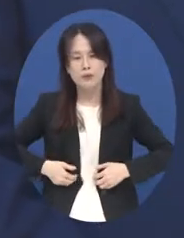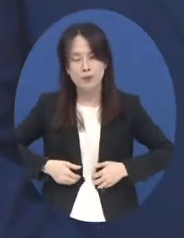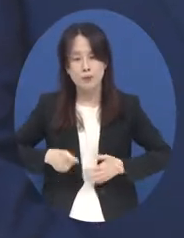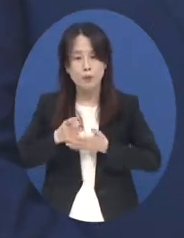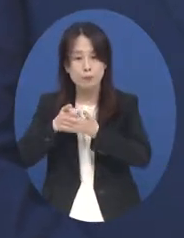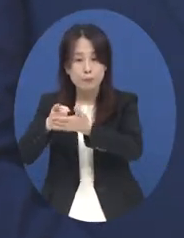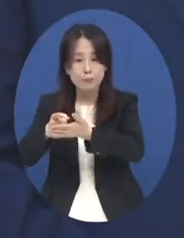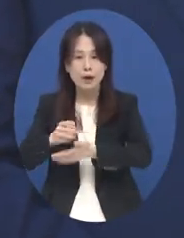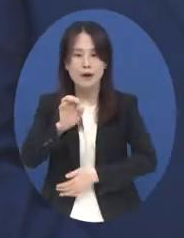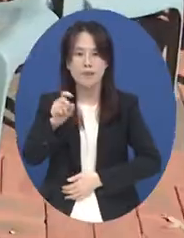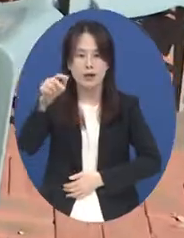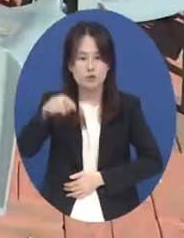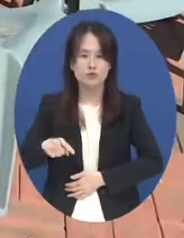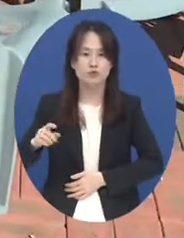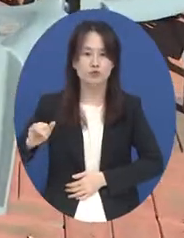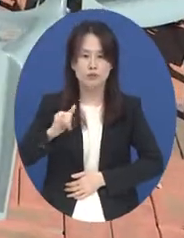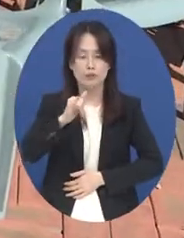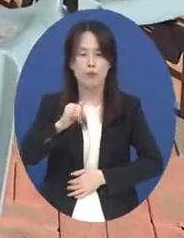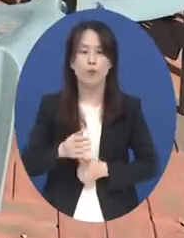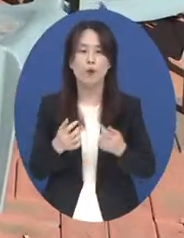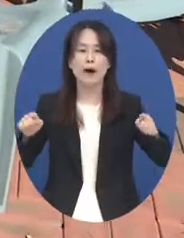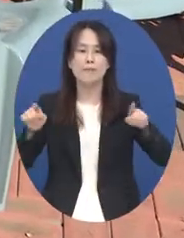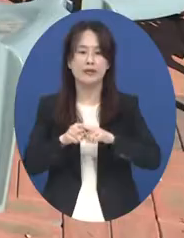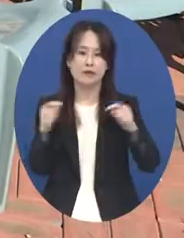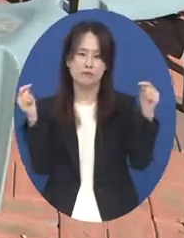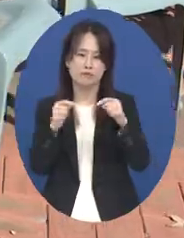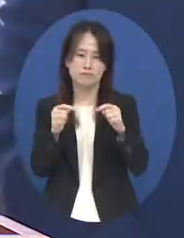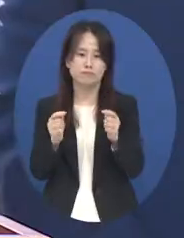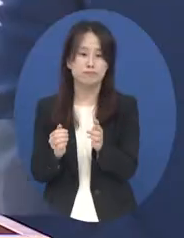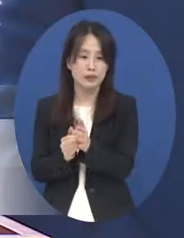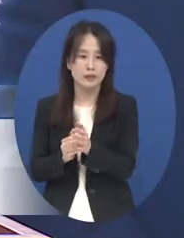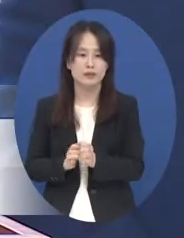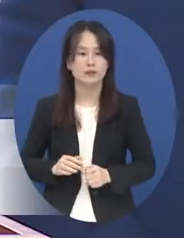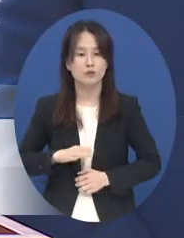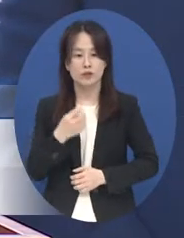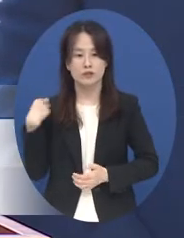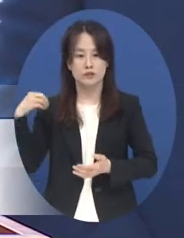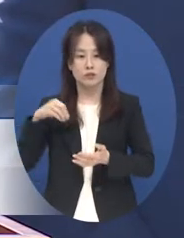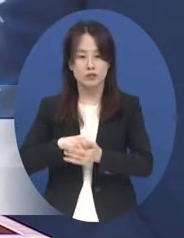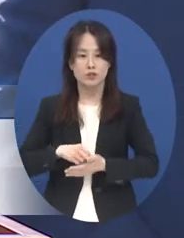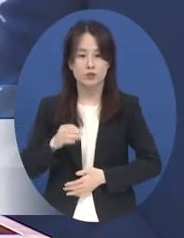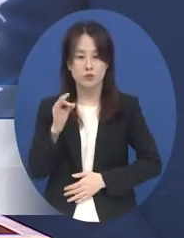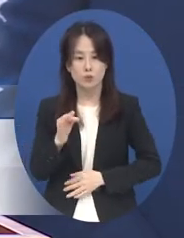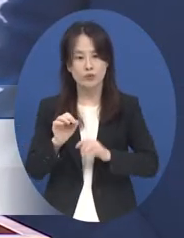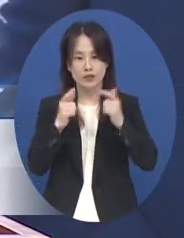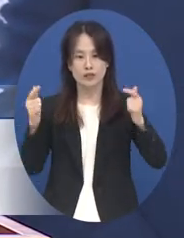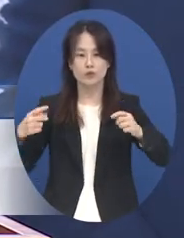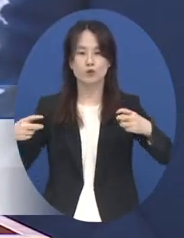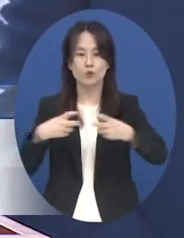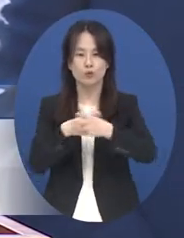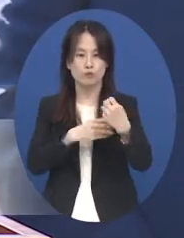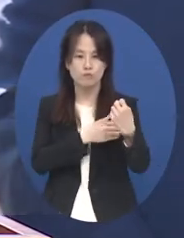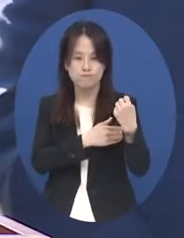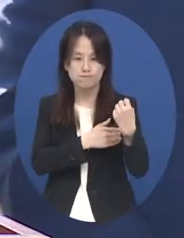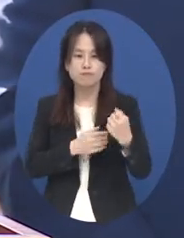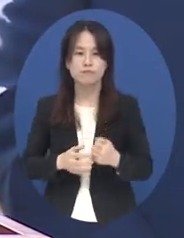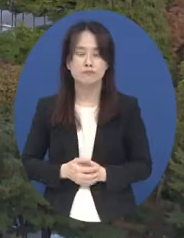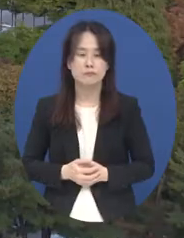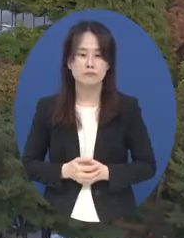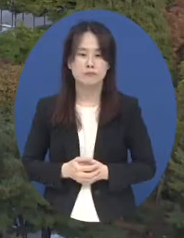제기한 이후 파주시, 김포시가 함께 나섰습니다. 우리가 대차해진 것은 통행료가 아니라